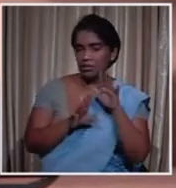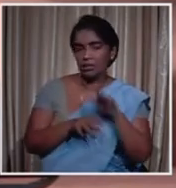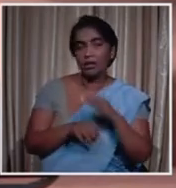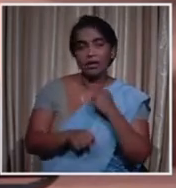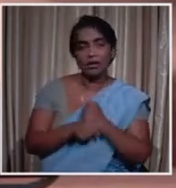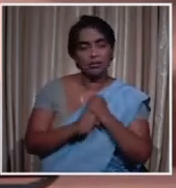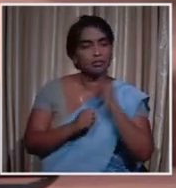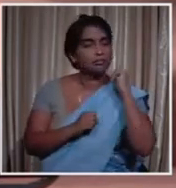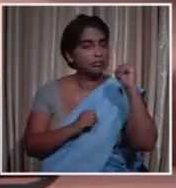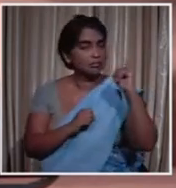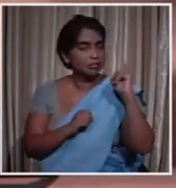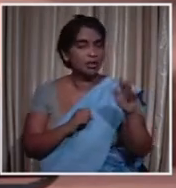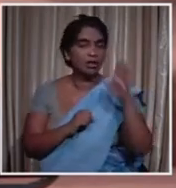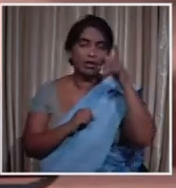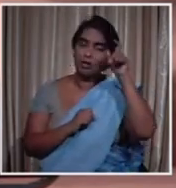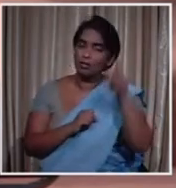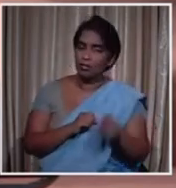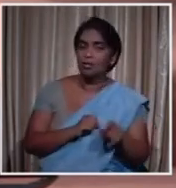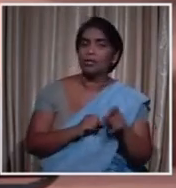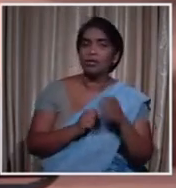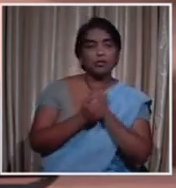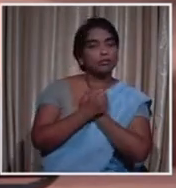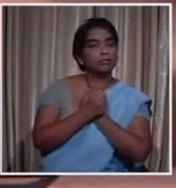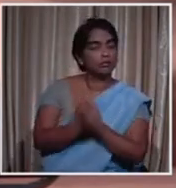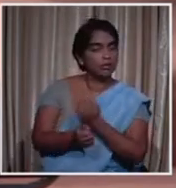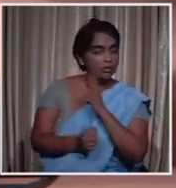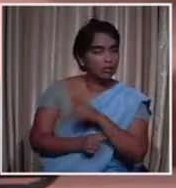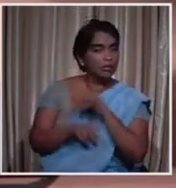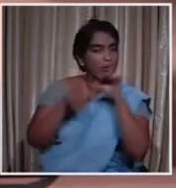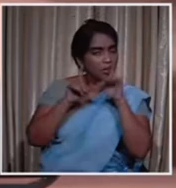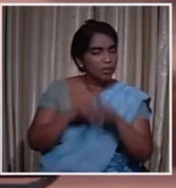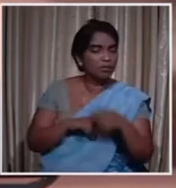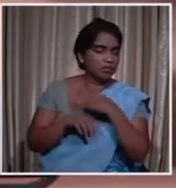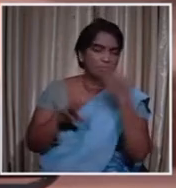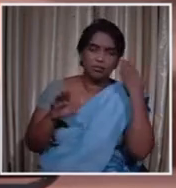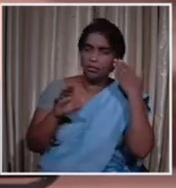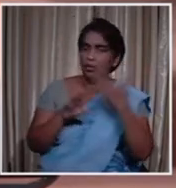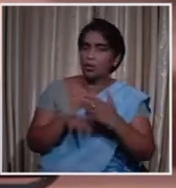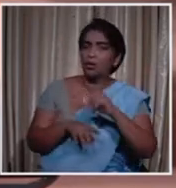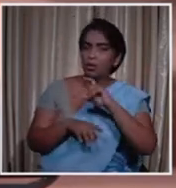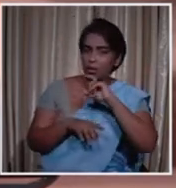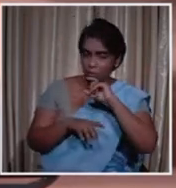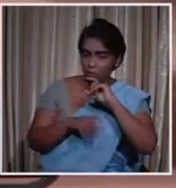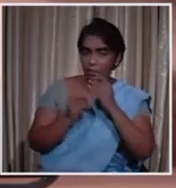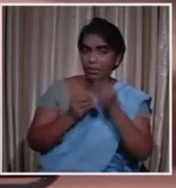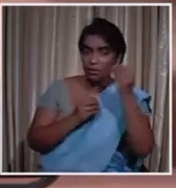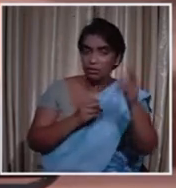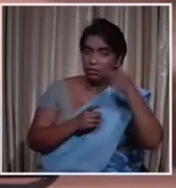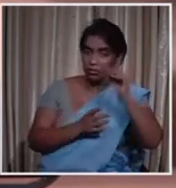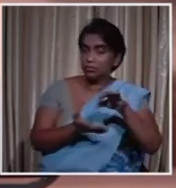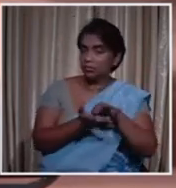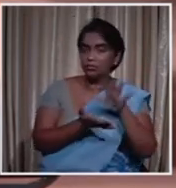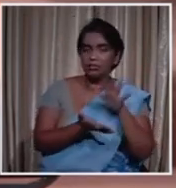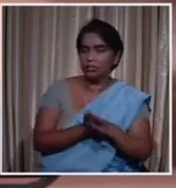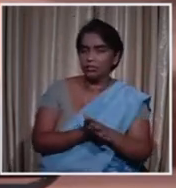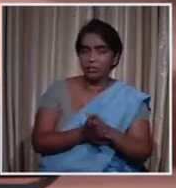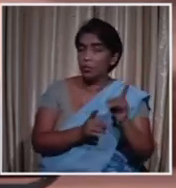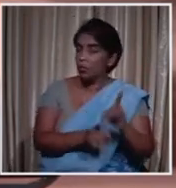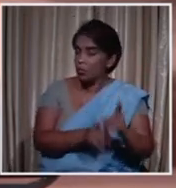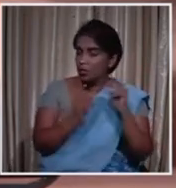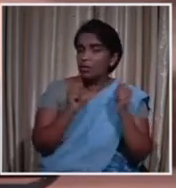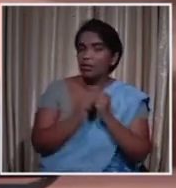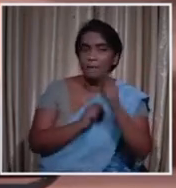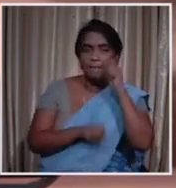சிறையிலே இருக்கிறார். அவ்வாறான ஒரு களச்சூழலில் நீதிமன்றம் அளித்த தீர்ப்பை மீறி அந்த மக்கள் மீது, அந்த மக்கள்